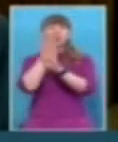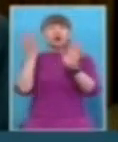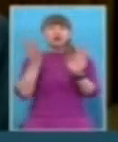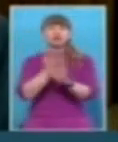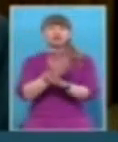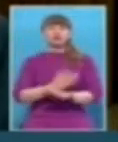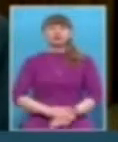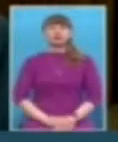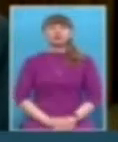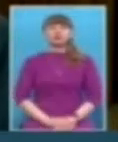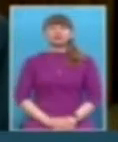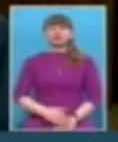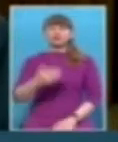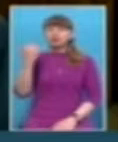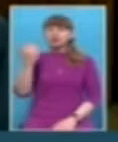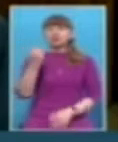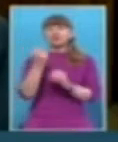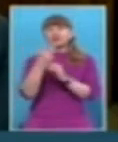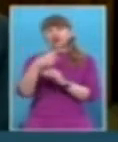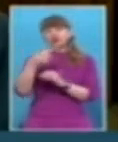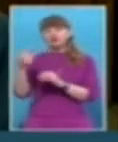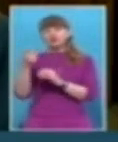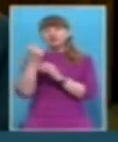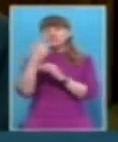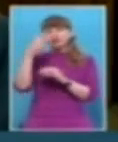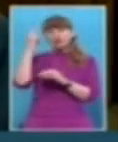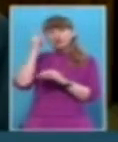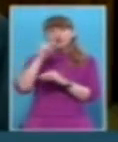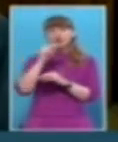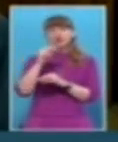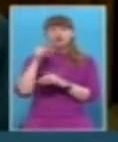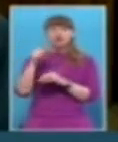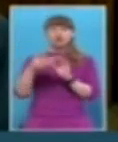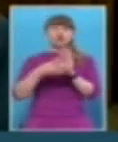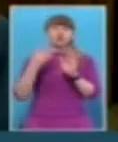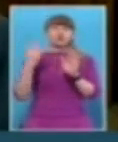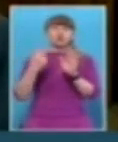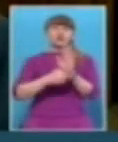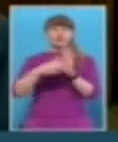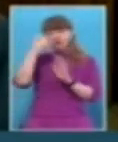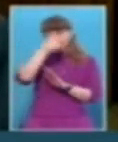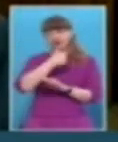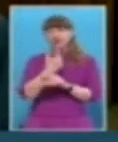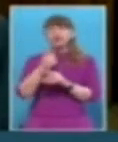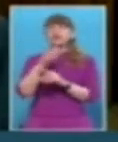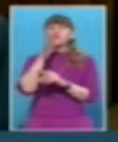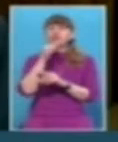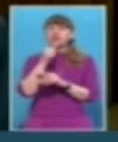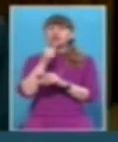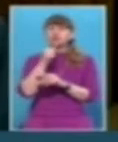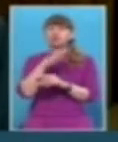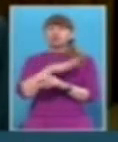И вот нас с 12 на 13 число февраля 1980 года, вот это время, застигло